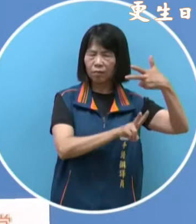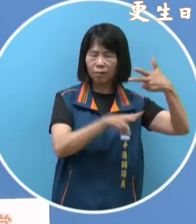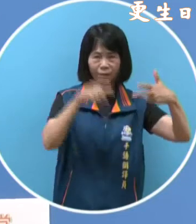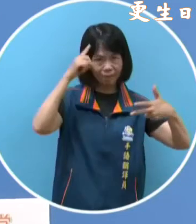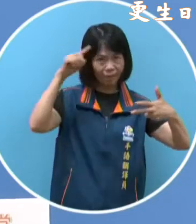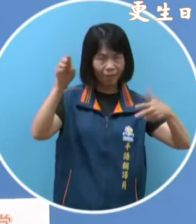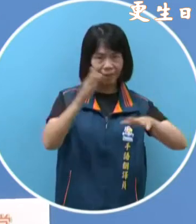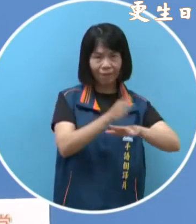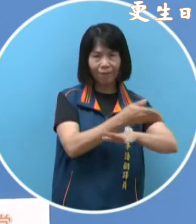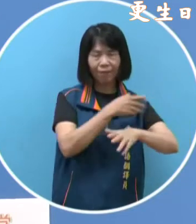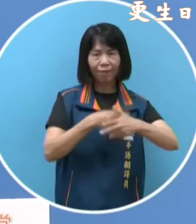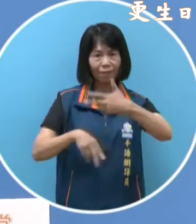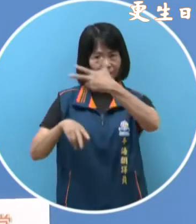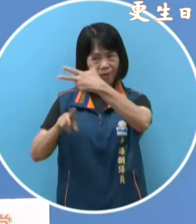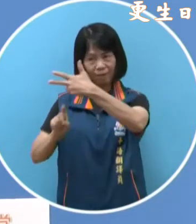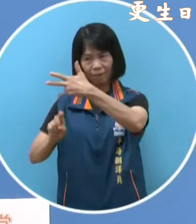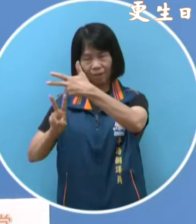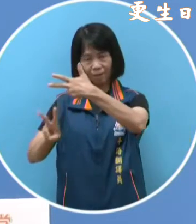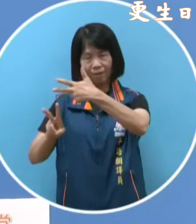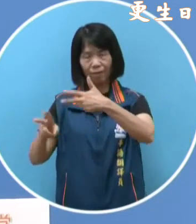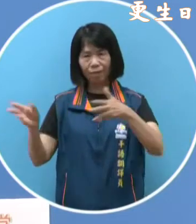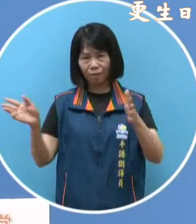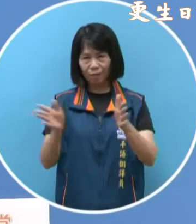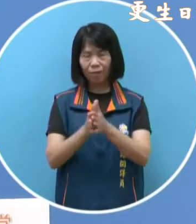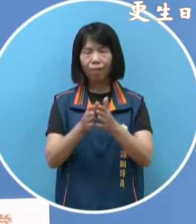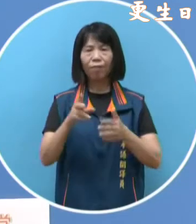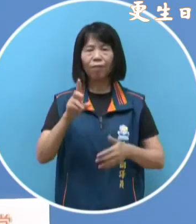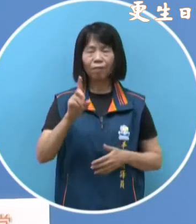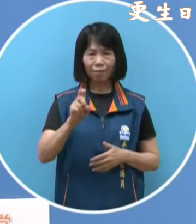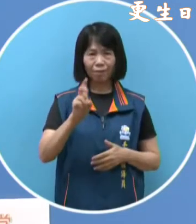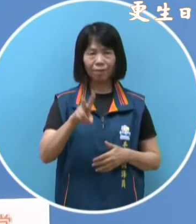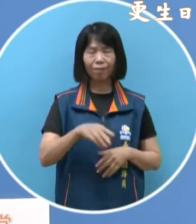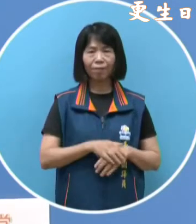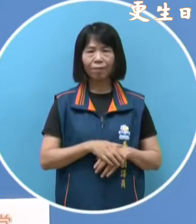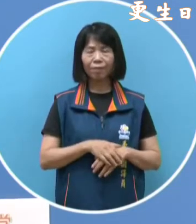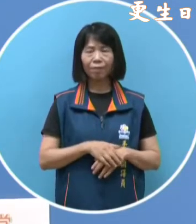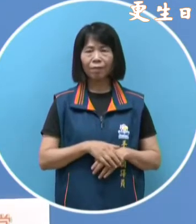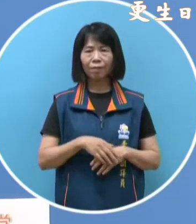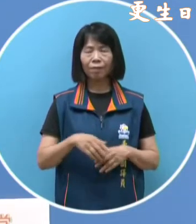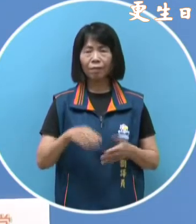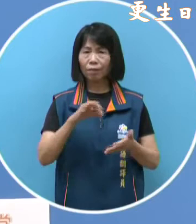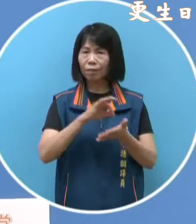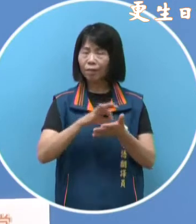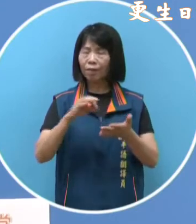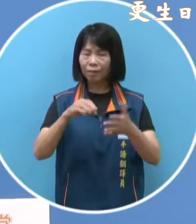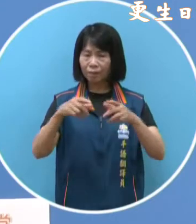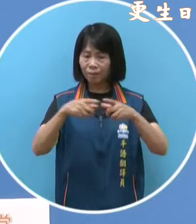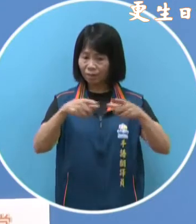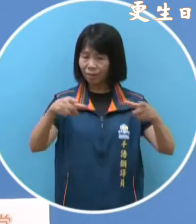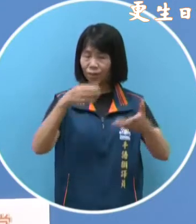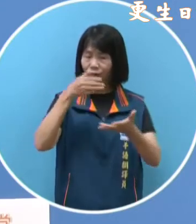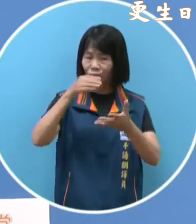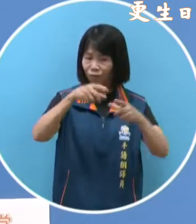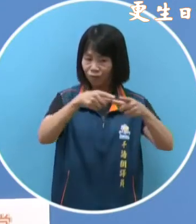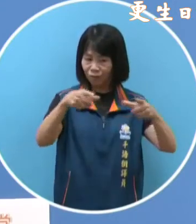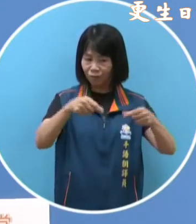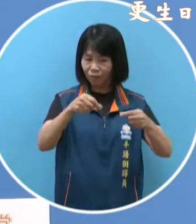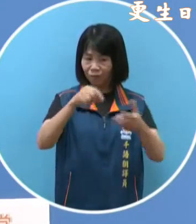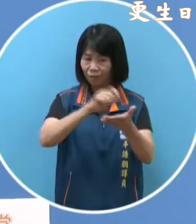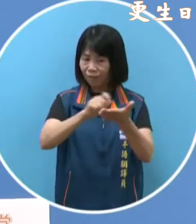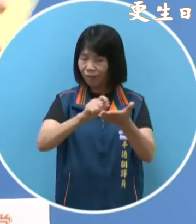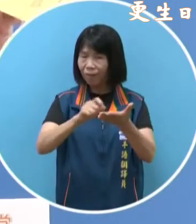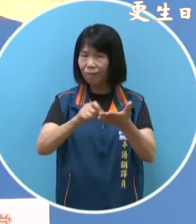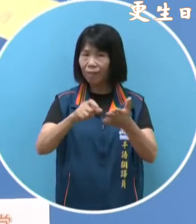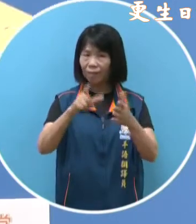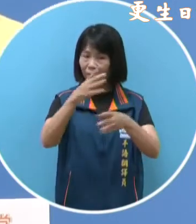开始到7月12号这个为止，使用的期限我们在餐券上也有写得很清楚哈，